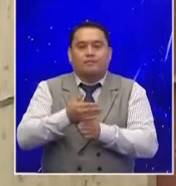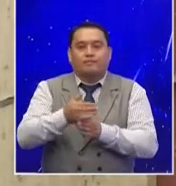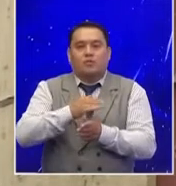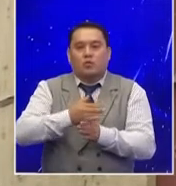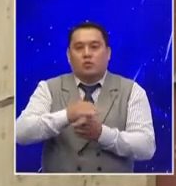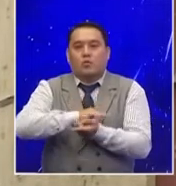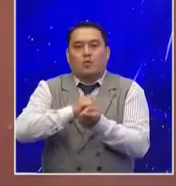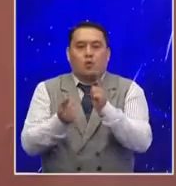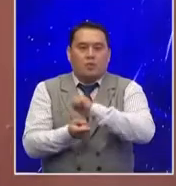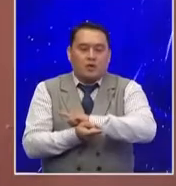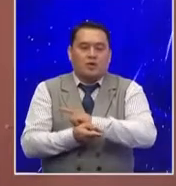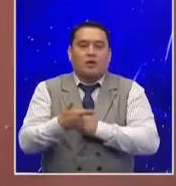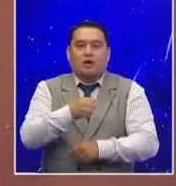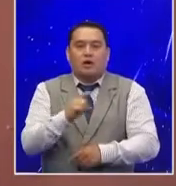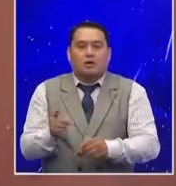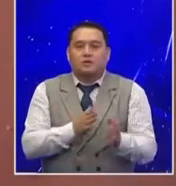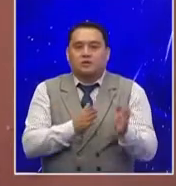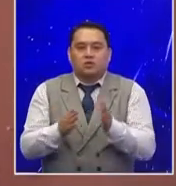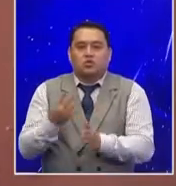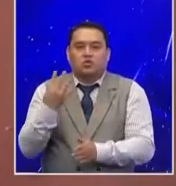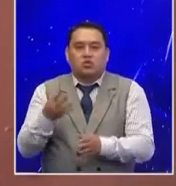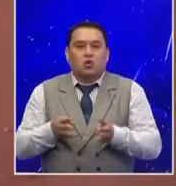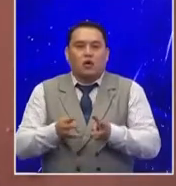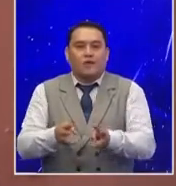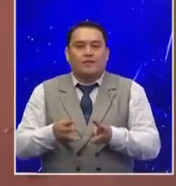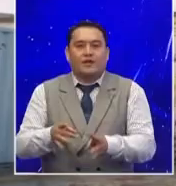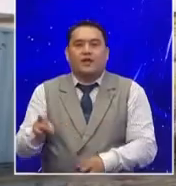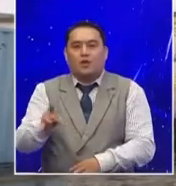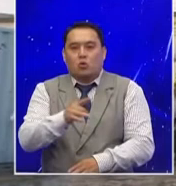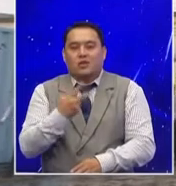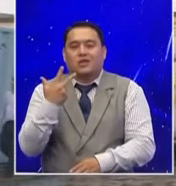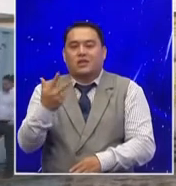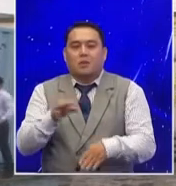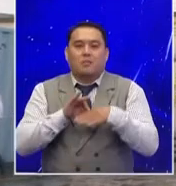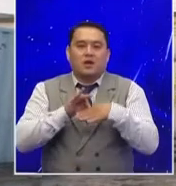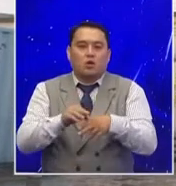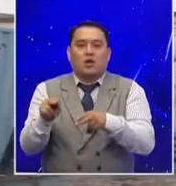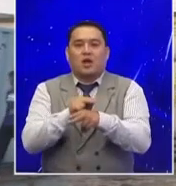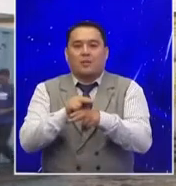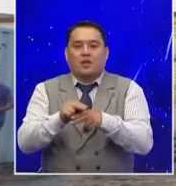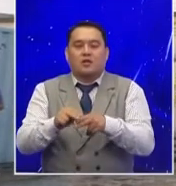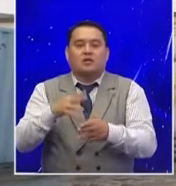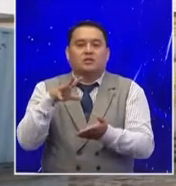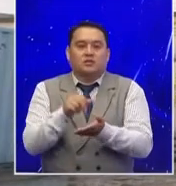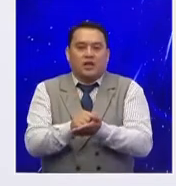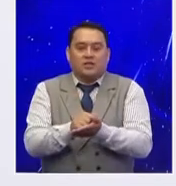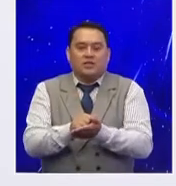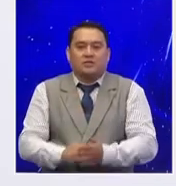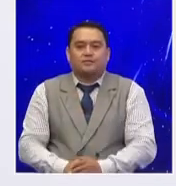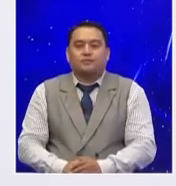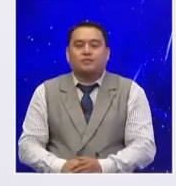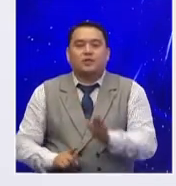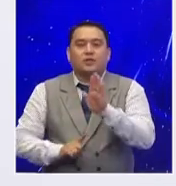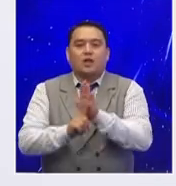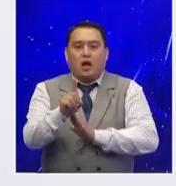ведутся работы по переводу на газовую систему 4 котельных региона. 3 из них проходят реконструкцию в рамках дорожной карты занятости. До